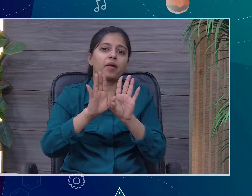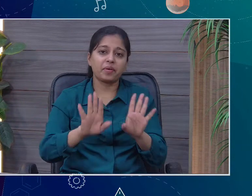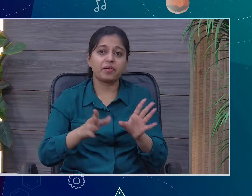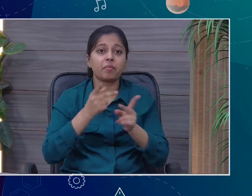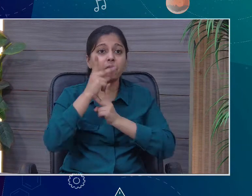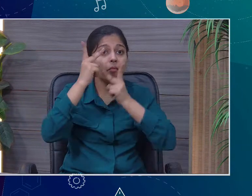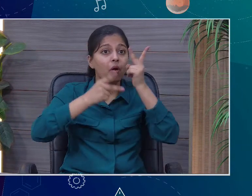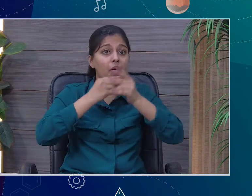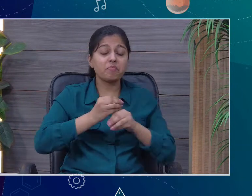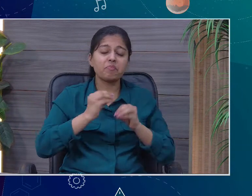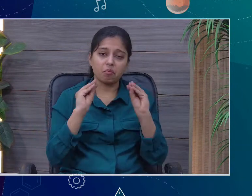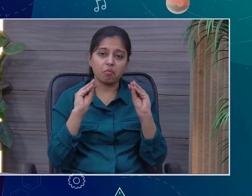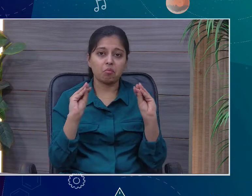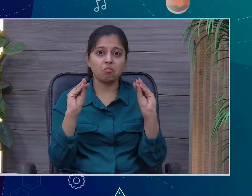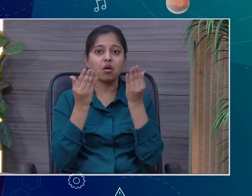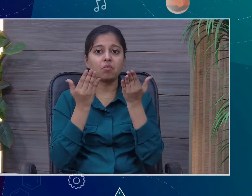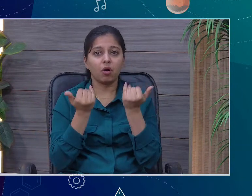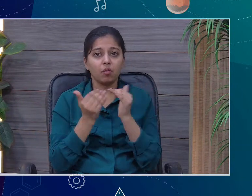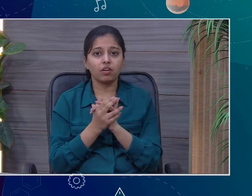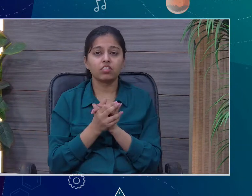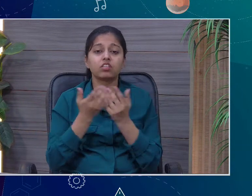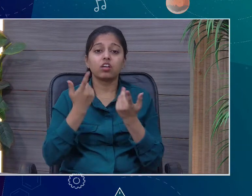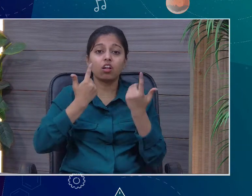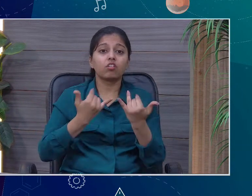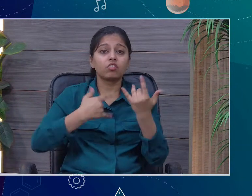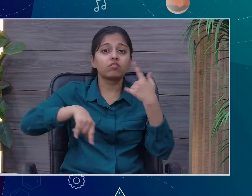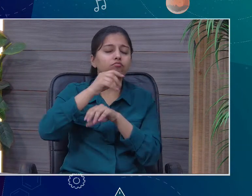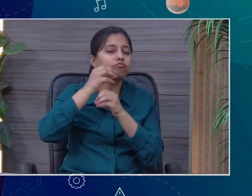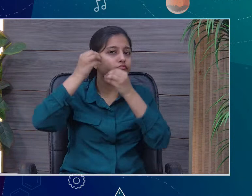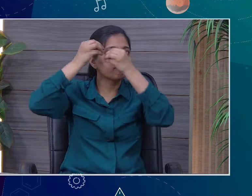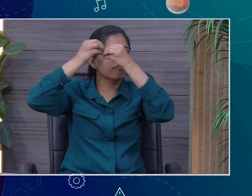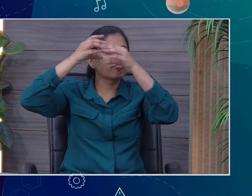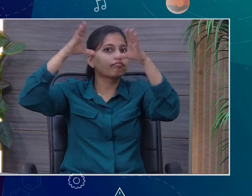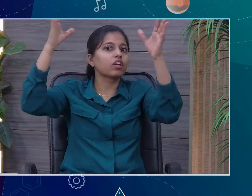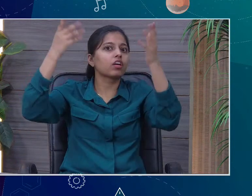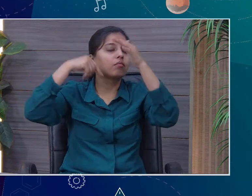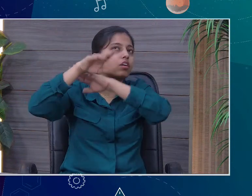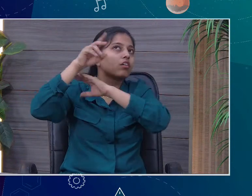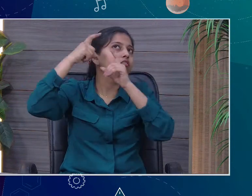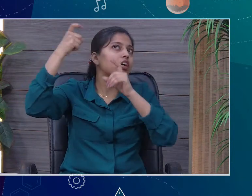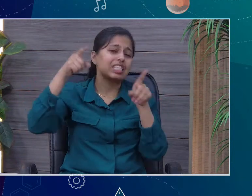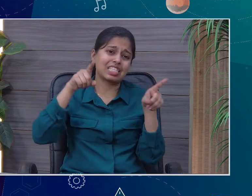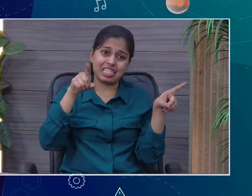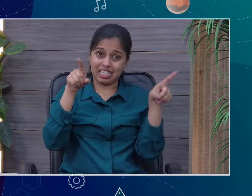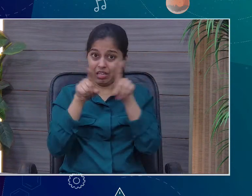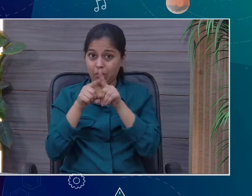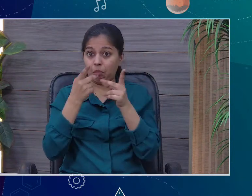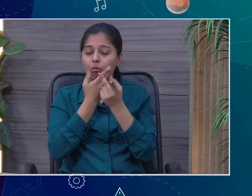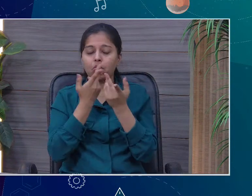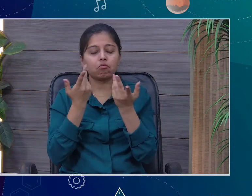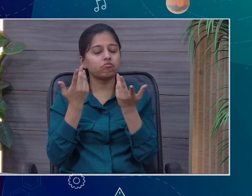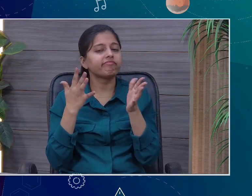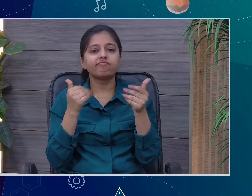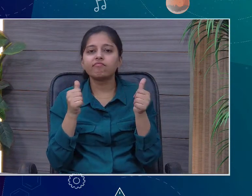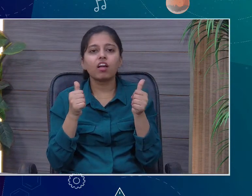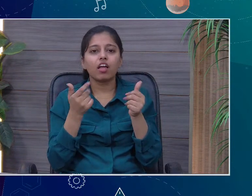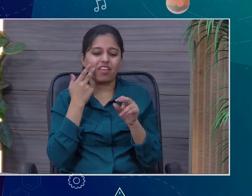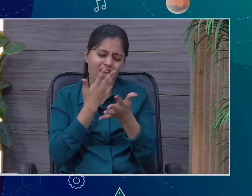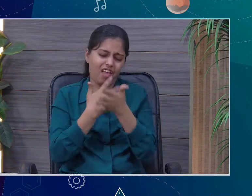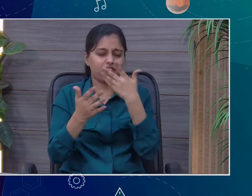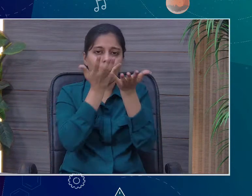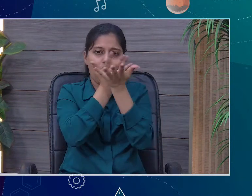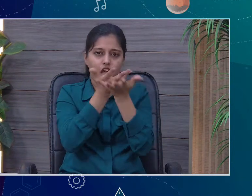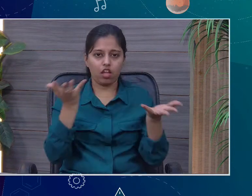मोर बेटर. तो दे कैन इमेजिन व्हाट थिंग्स आर नॉट इन द सेम वे. मतलब कि अगर कुछ चीज है